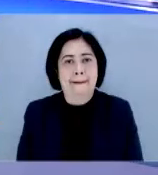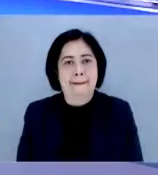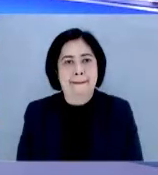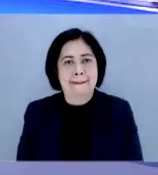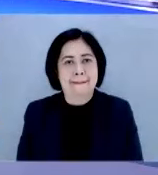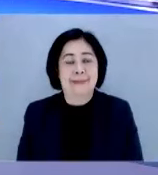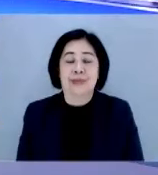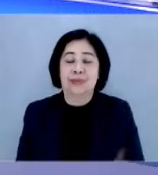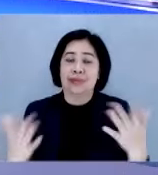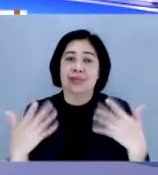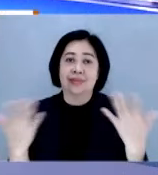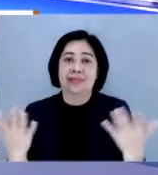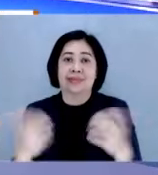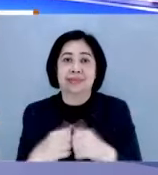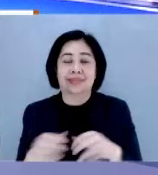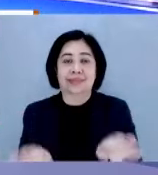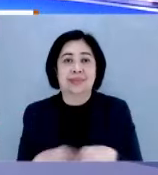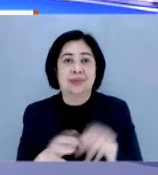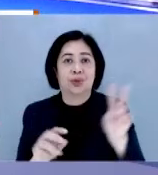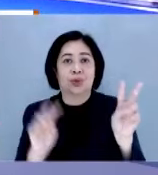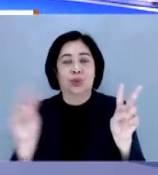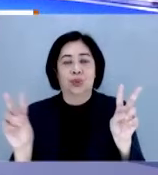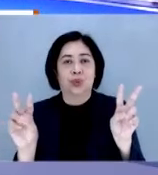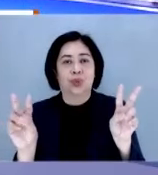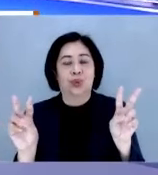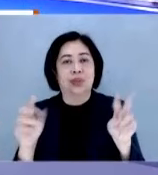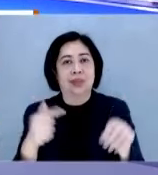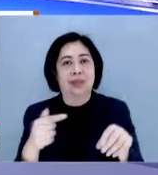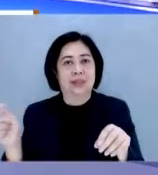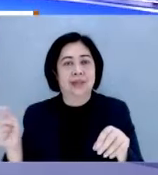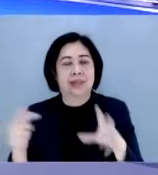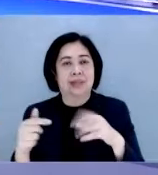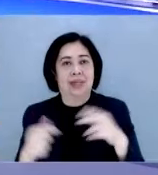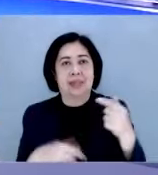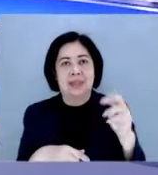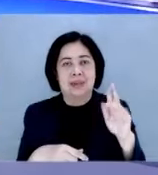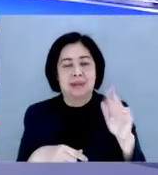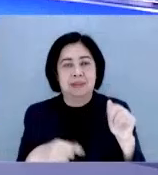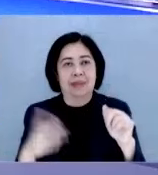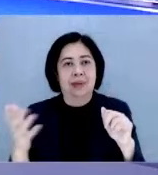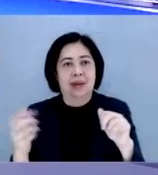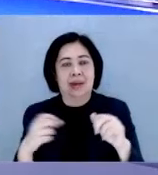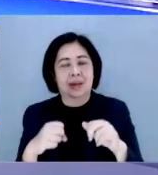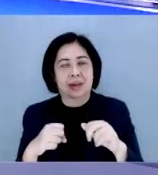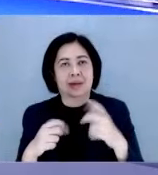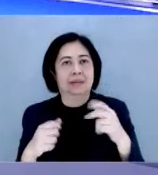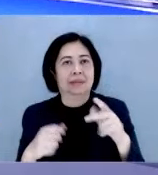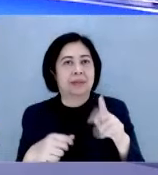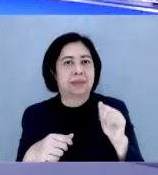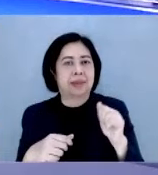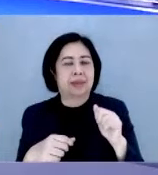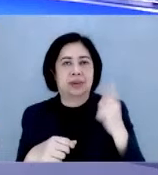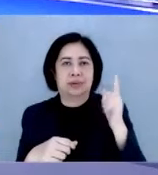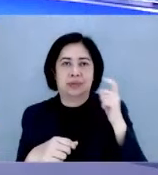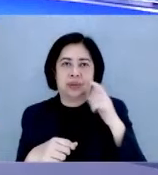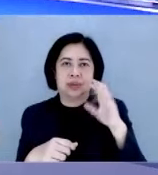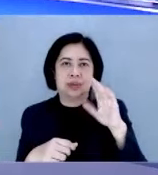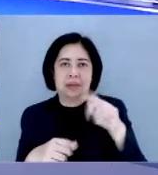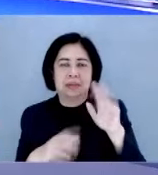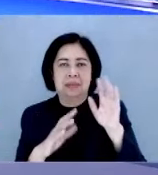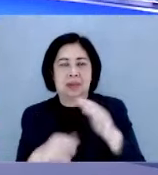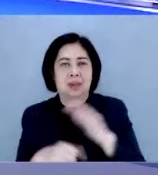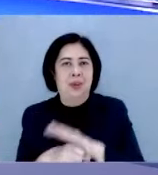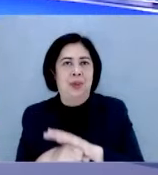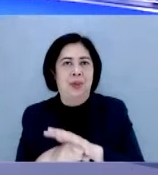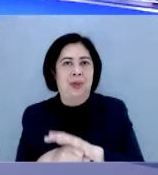What's up mga kapatid? Tabla 2-2 ang TNT Tropang Giga at Barangay Nebra Gin King sa finals ng PBA Governor's Cup. Ibang klaseng pressure ang meron